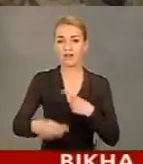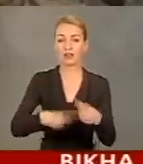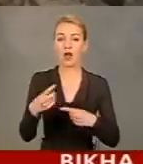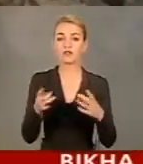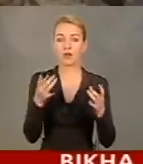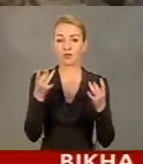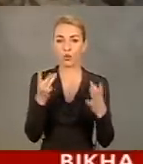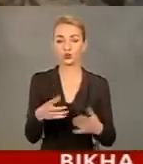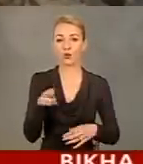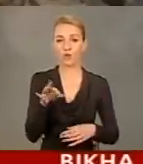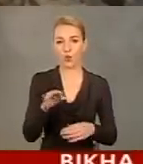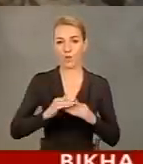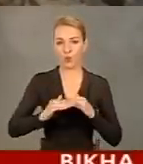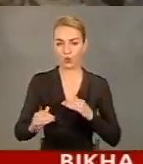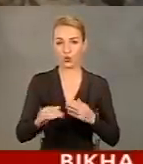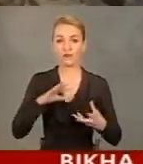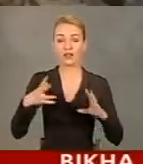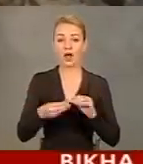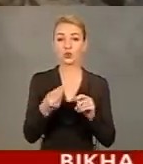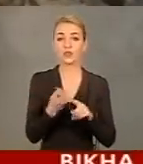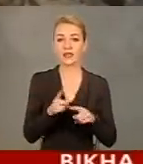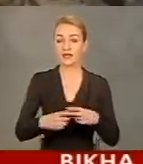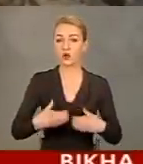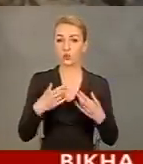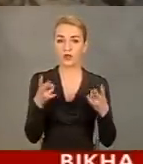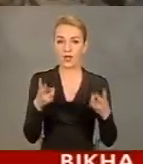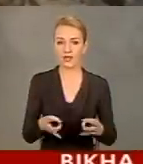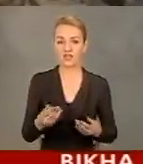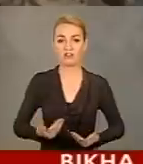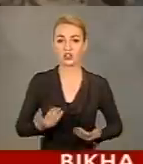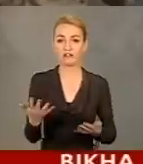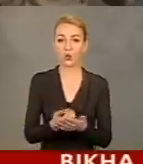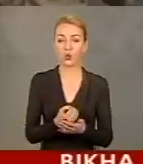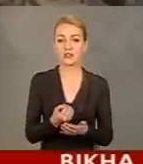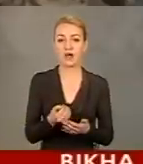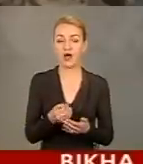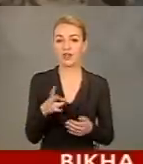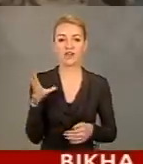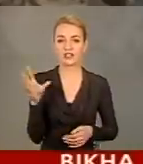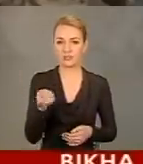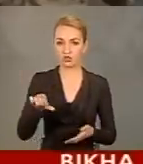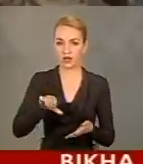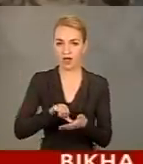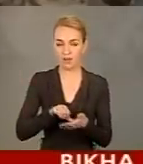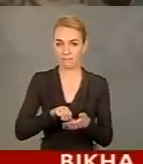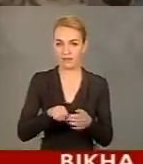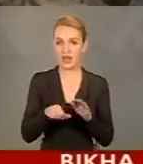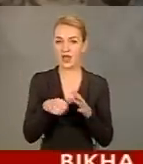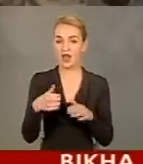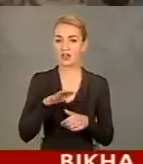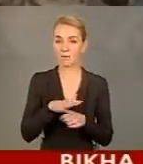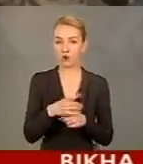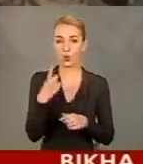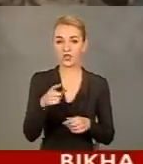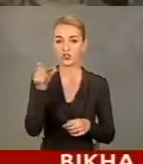просто по полю. Внаслідок цієї страшної трагедії вижити вдалося далеко не всім членам екіпажу. Один член екіпажу